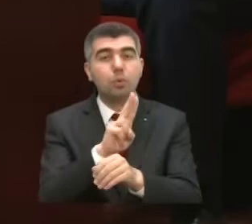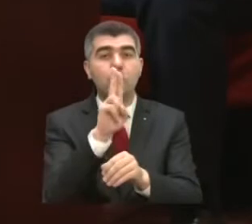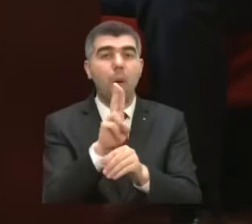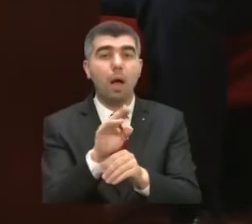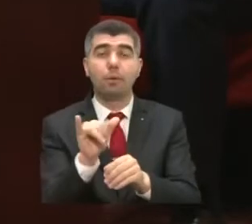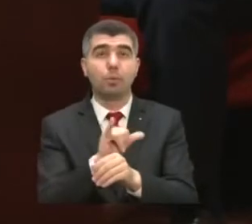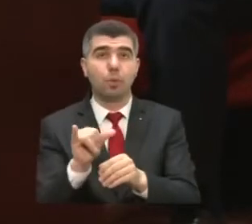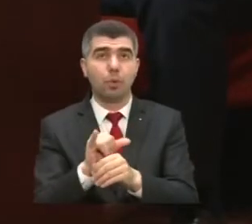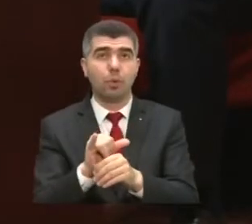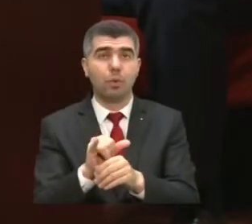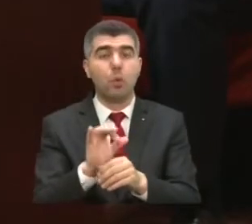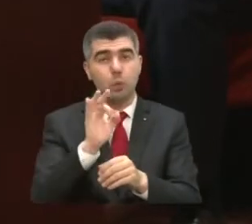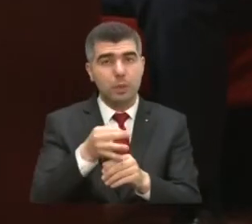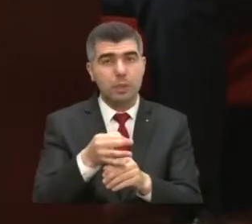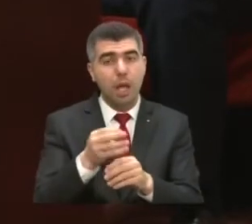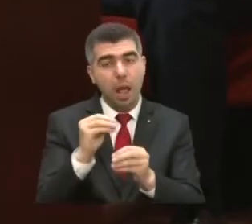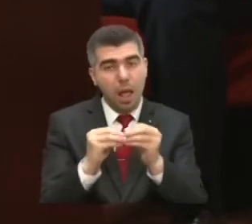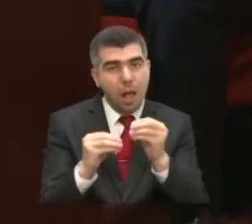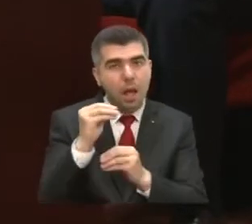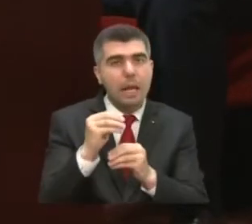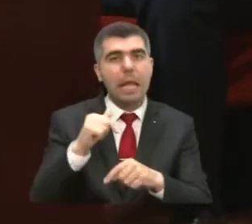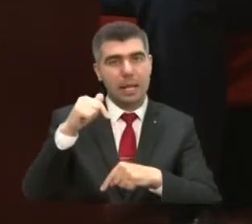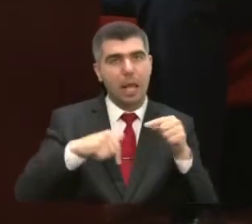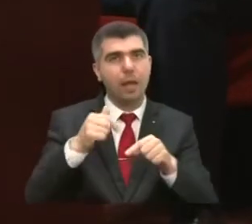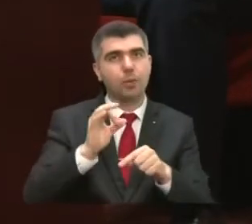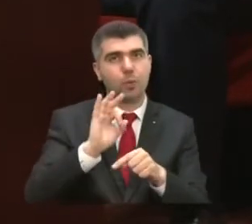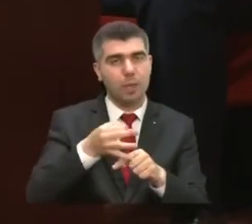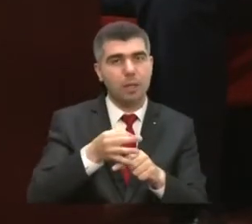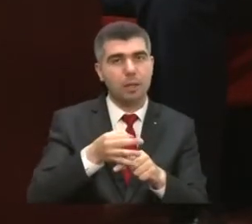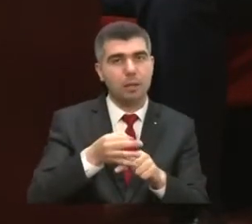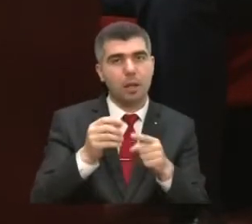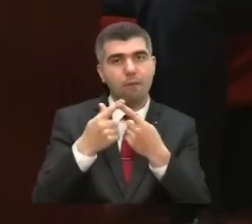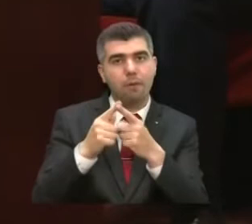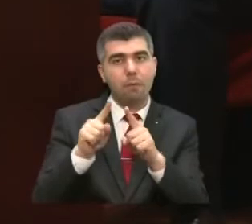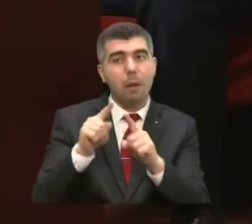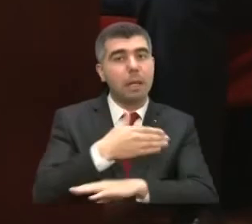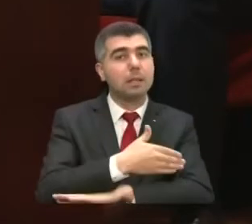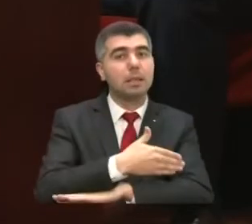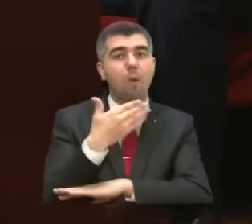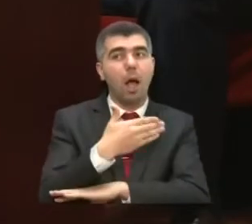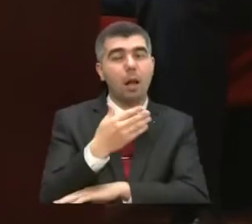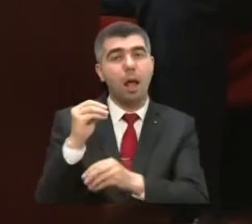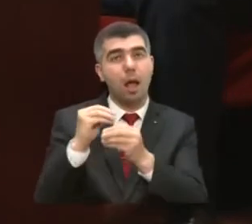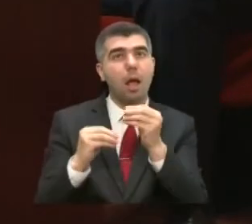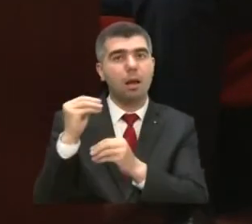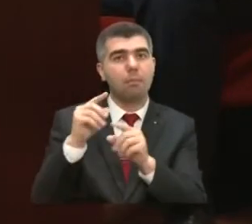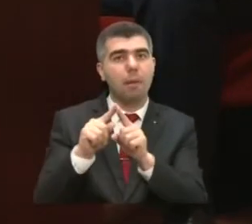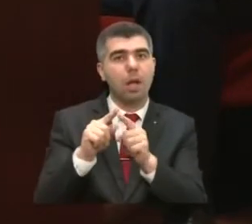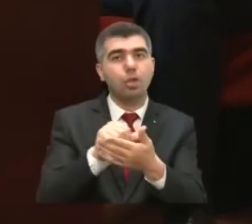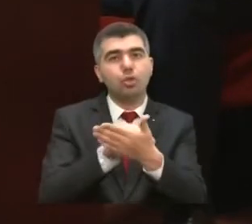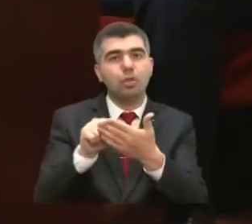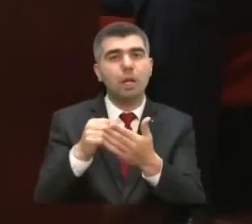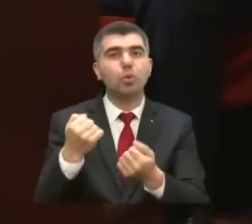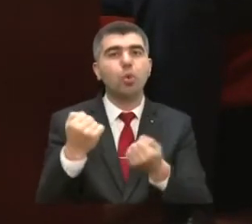واش موجوده ولا غاليه. الغلا كاين، الا كاين الغلا مستورد، واش غندير لك؟ علاش تشري سياره غاليه؟